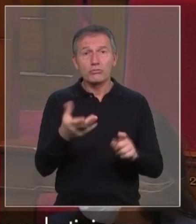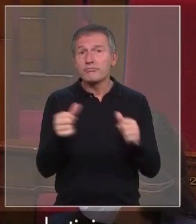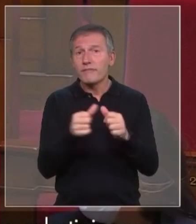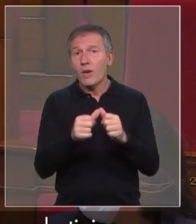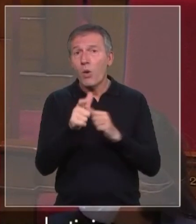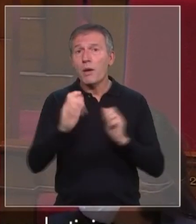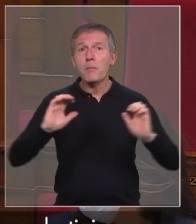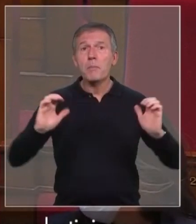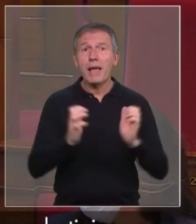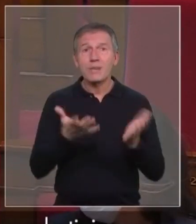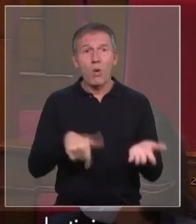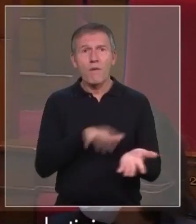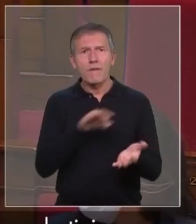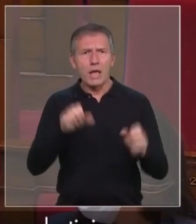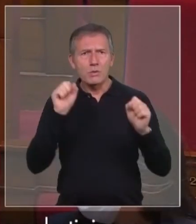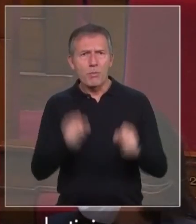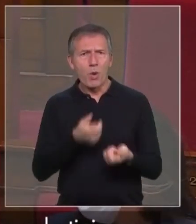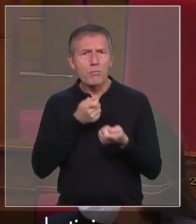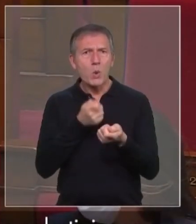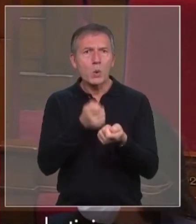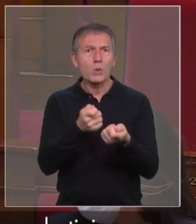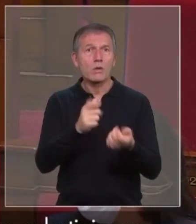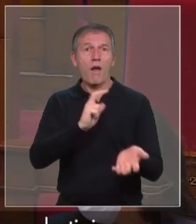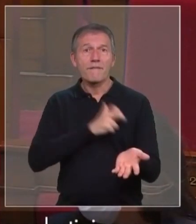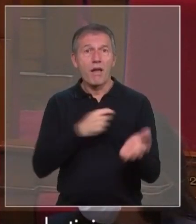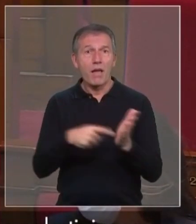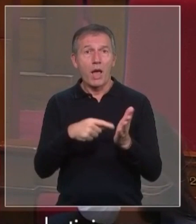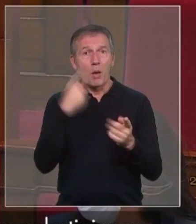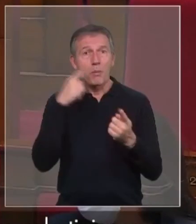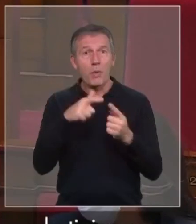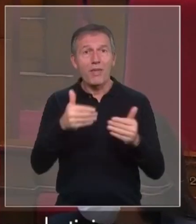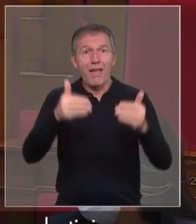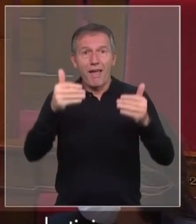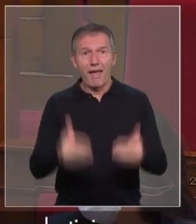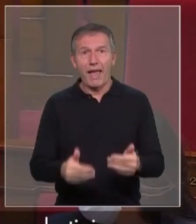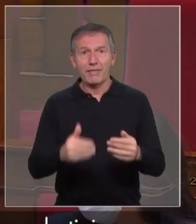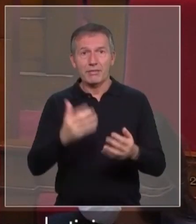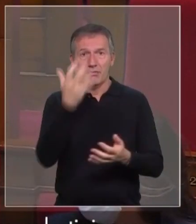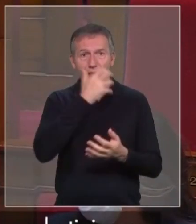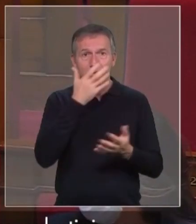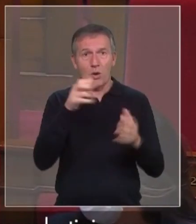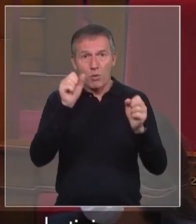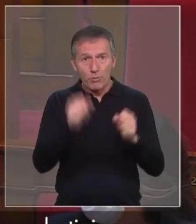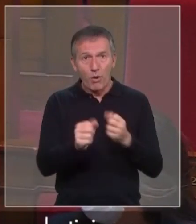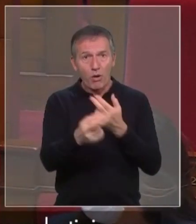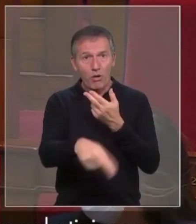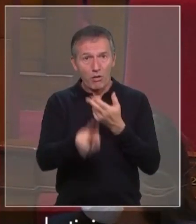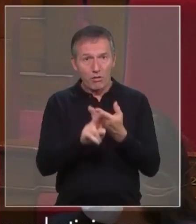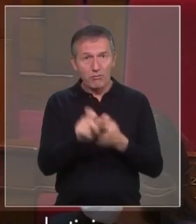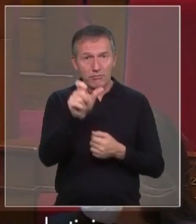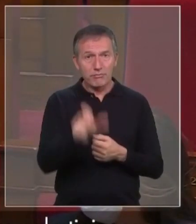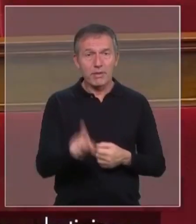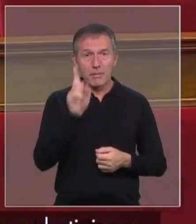sont les pressions que la France envisage enfin afin de mettre un terme à cet enfer? Pouvez-vous,